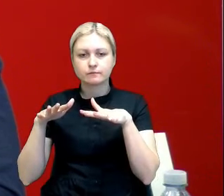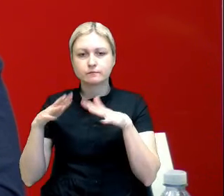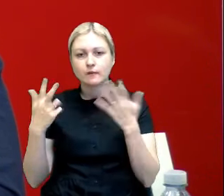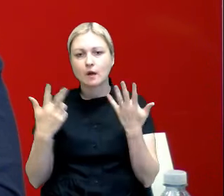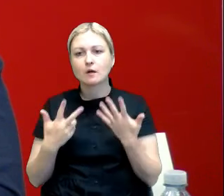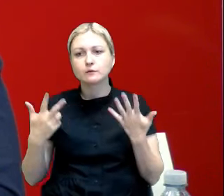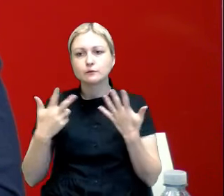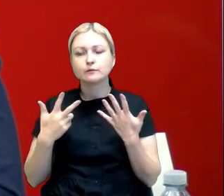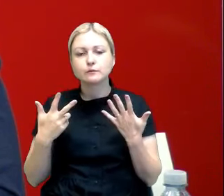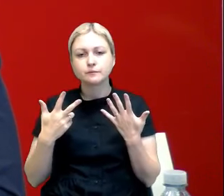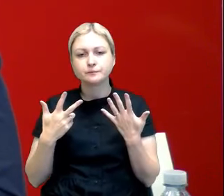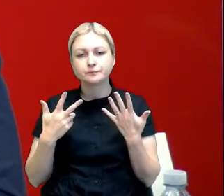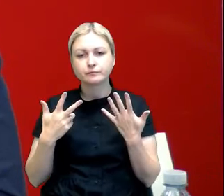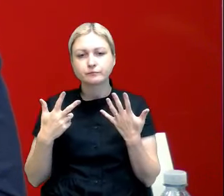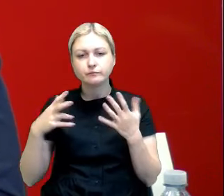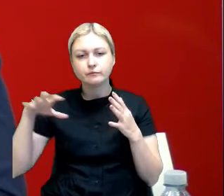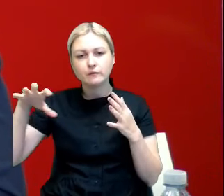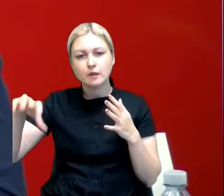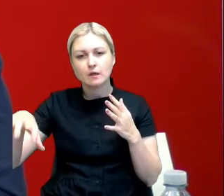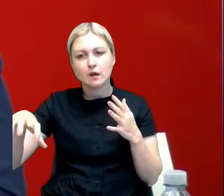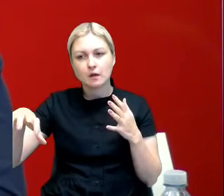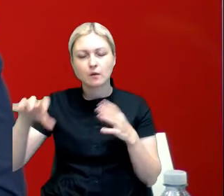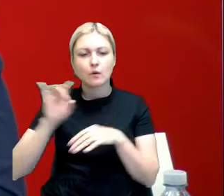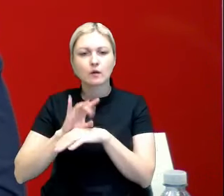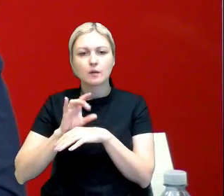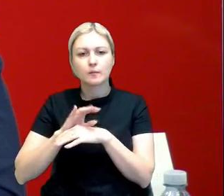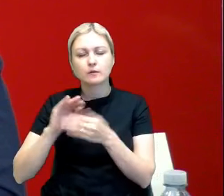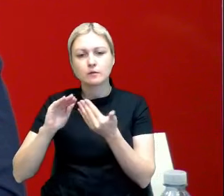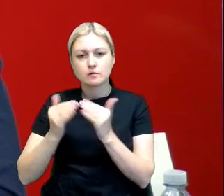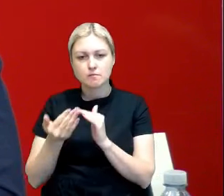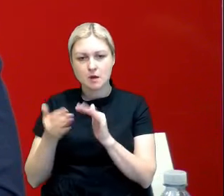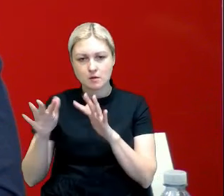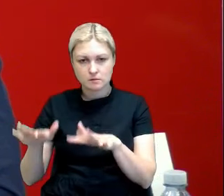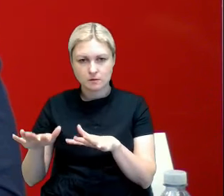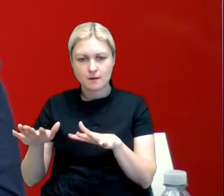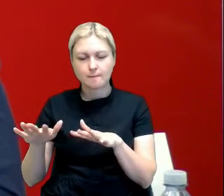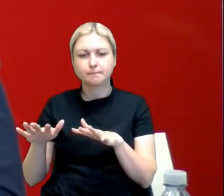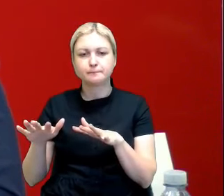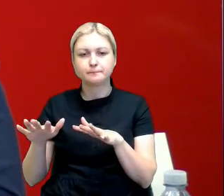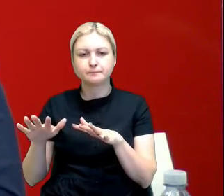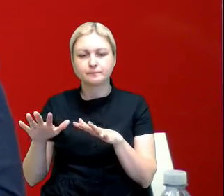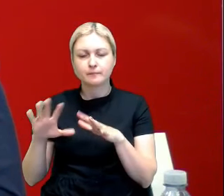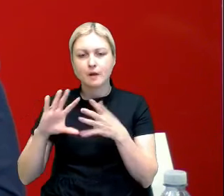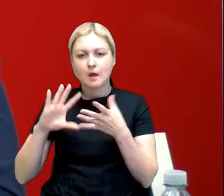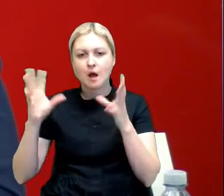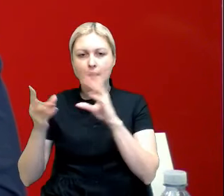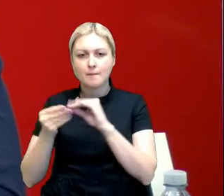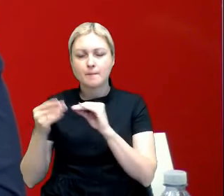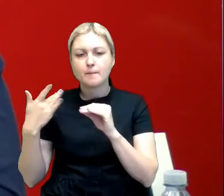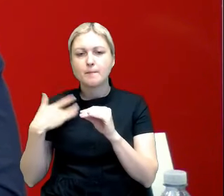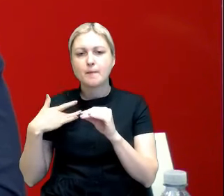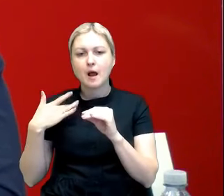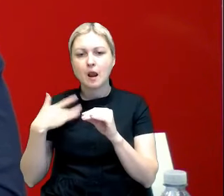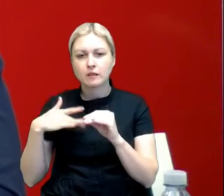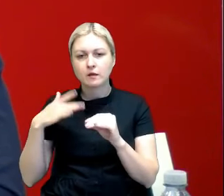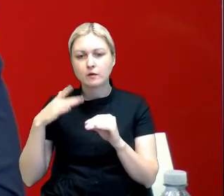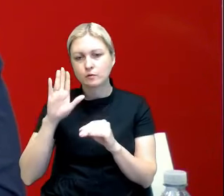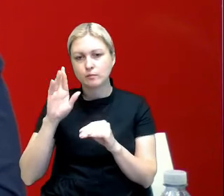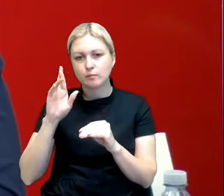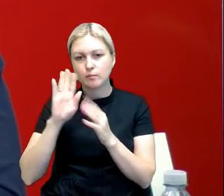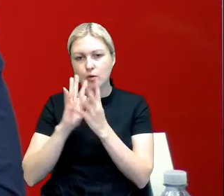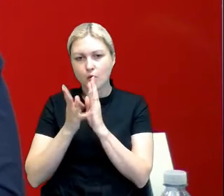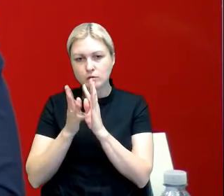aštuntu regionu klaipėdos mieste būtent jis apima ir baltijos prospektą vyksta kalba apie tai